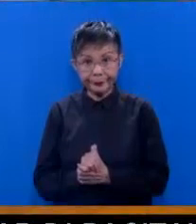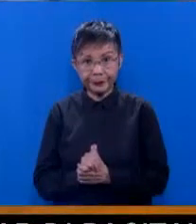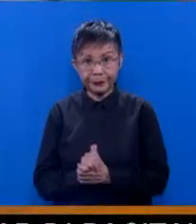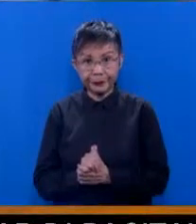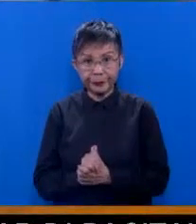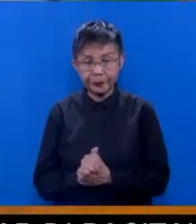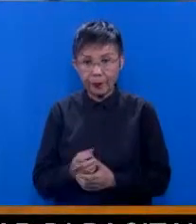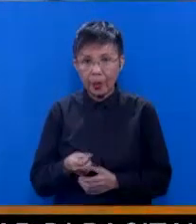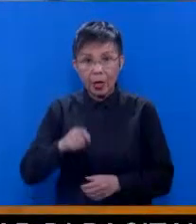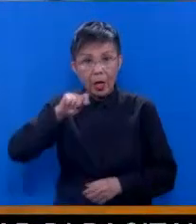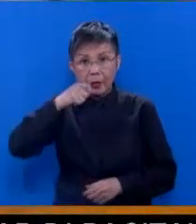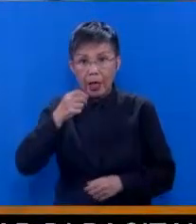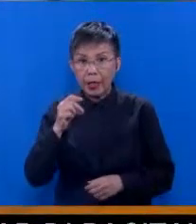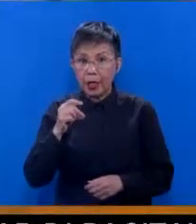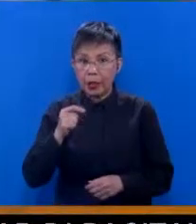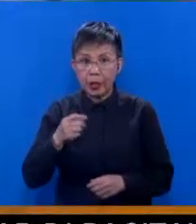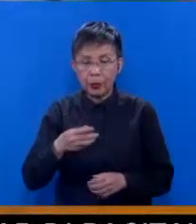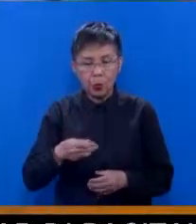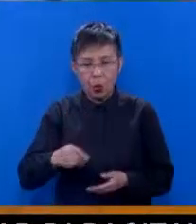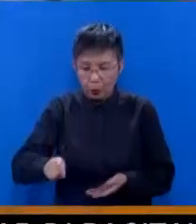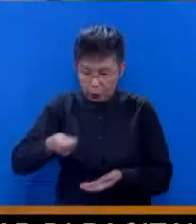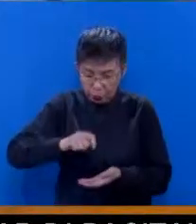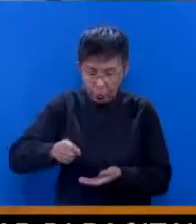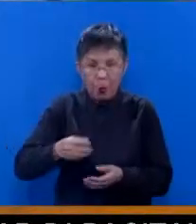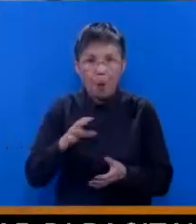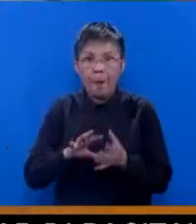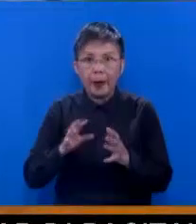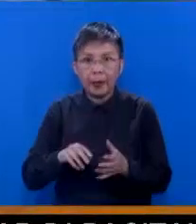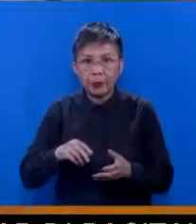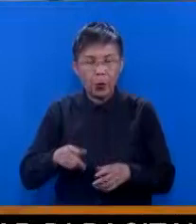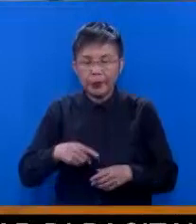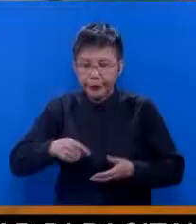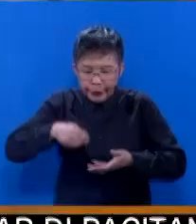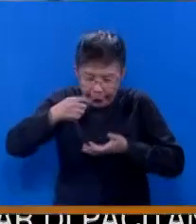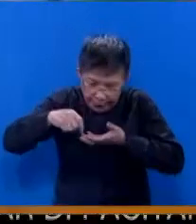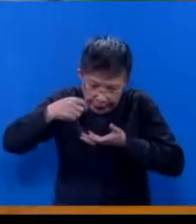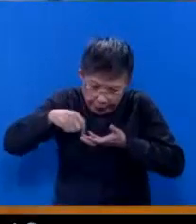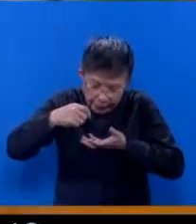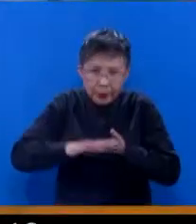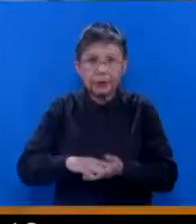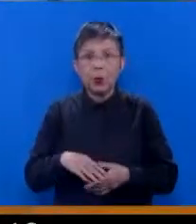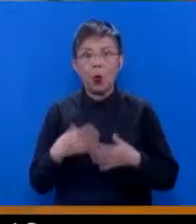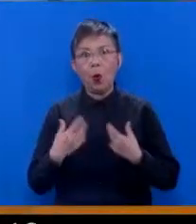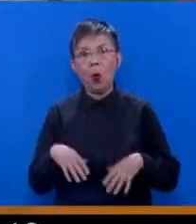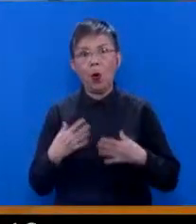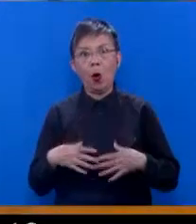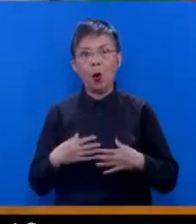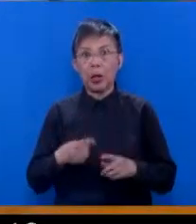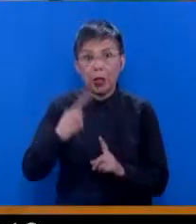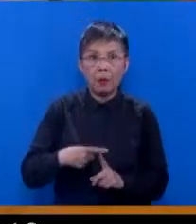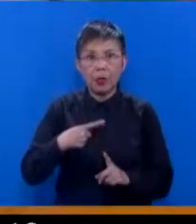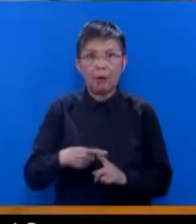Daging rendangnya tuh banyak banget nih, mumpung kuahnya masih banyak, kurang seru. Kalau makan rendang, nggak pakai